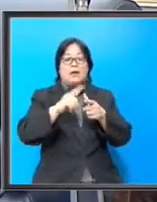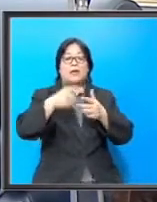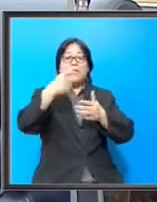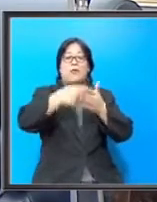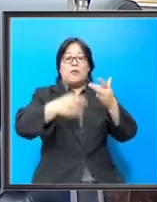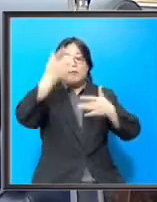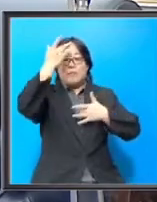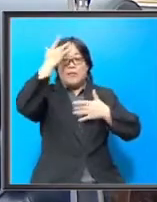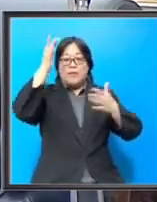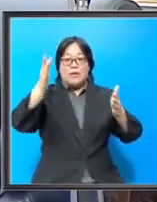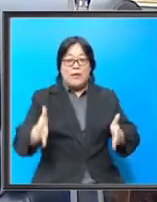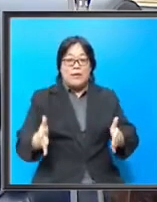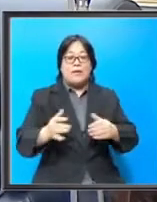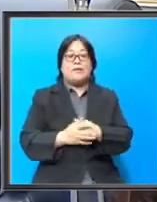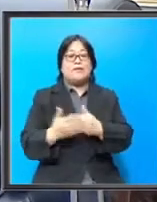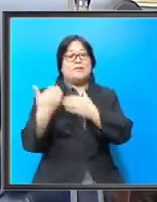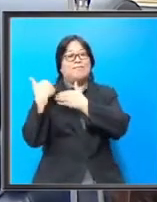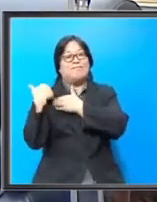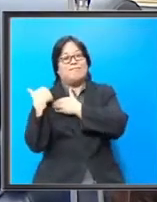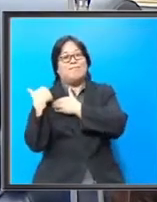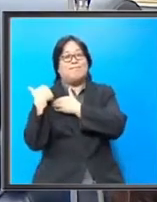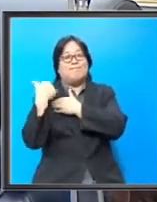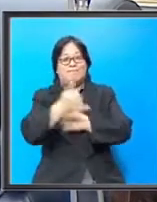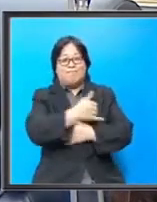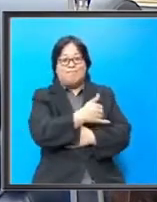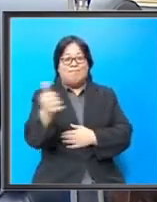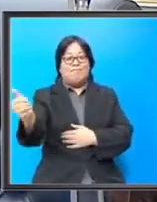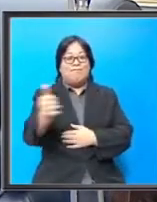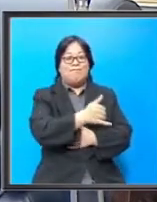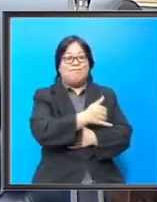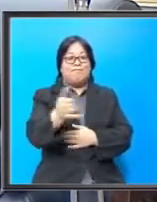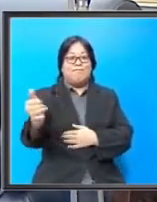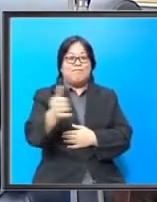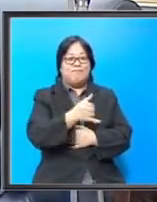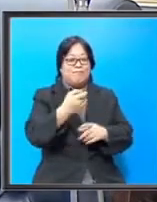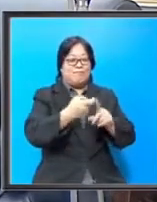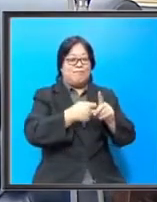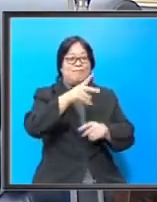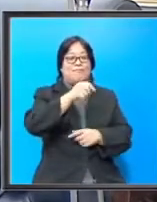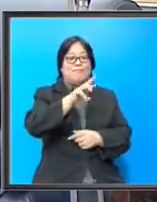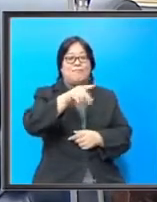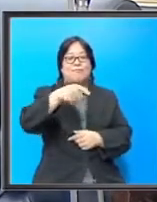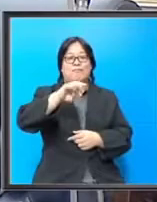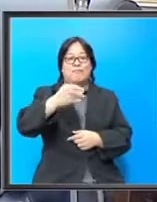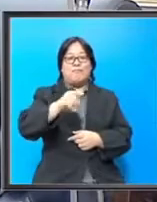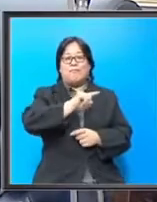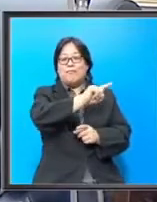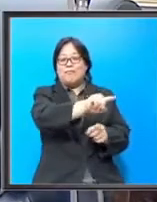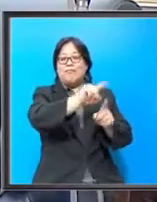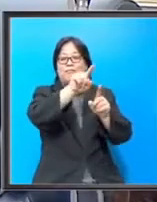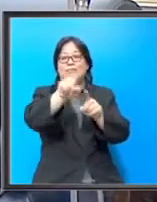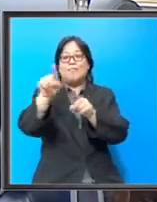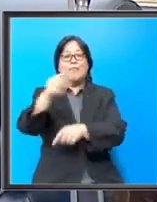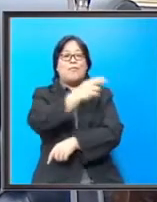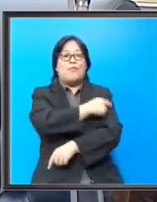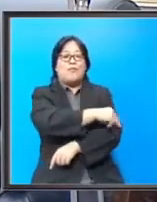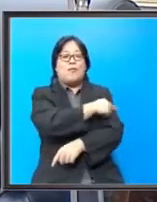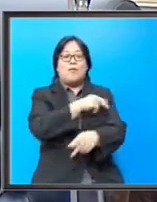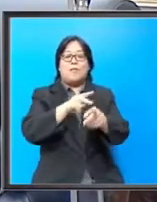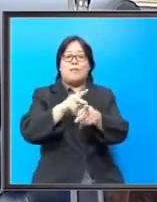kos bagi pesakit yang menanggung pergi ulang-alik daripada Pasir Putih ke hospital Hospital